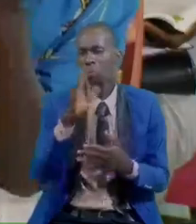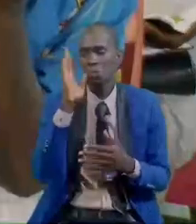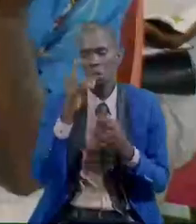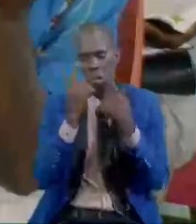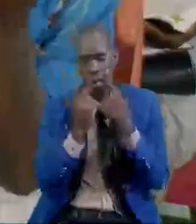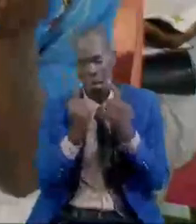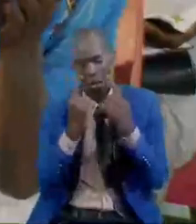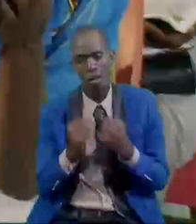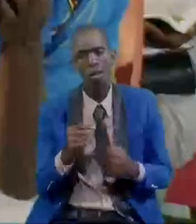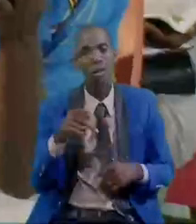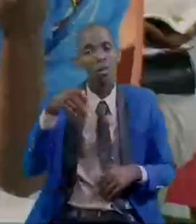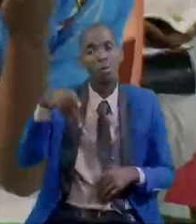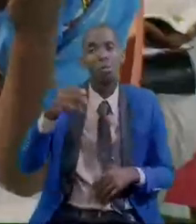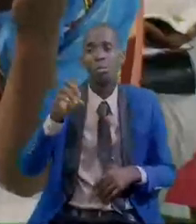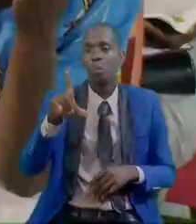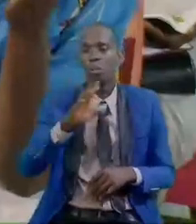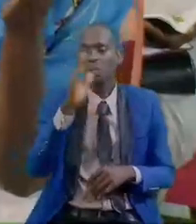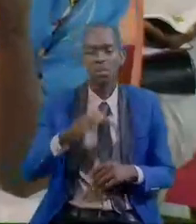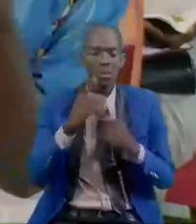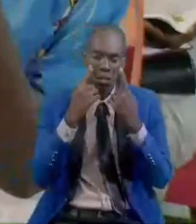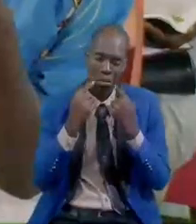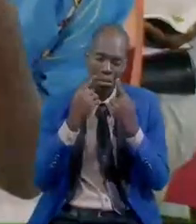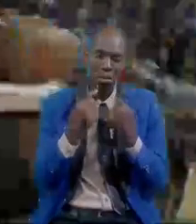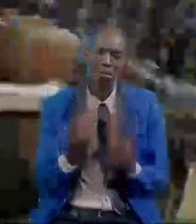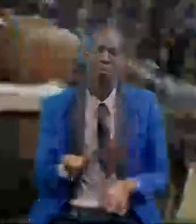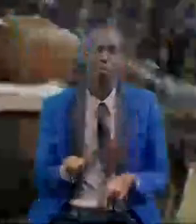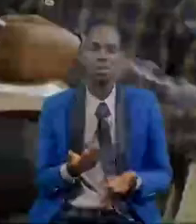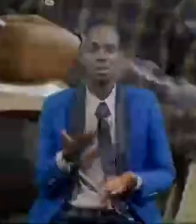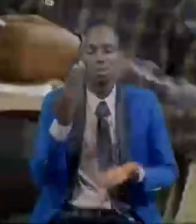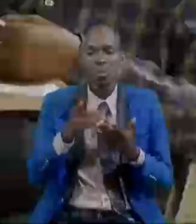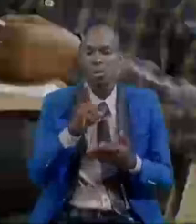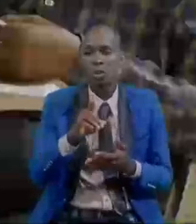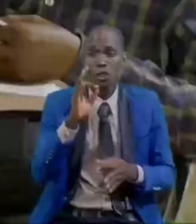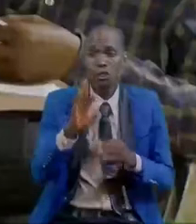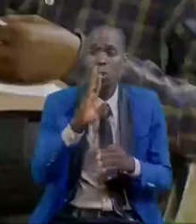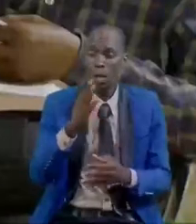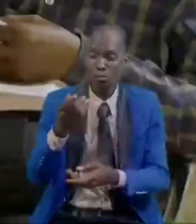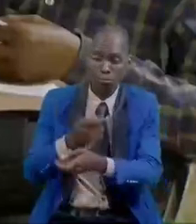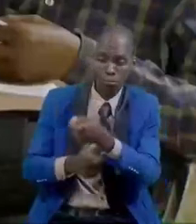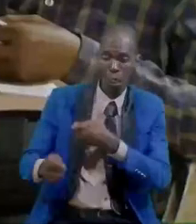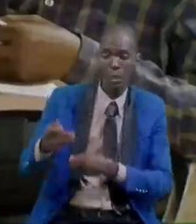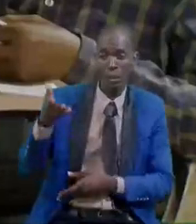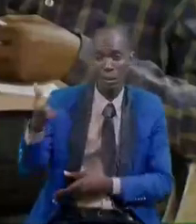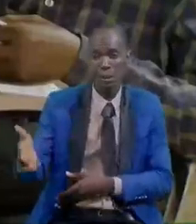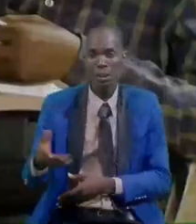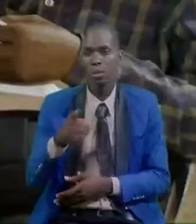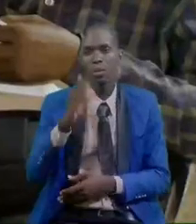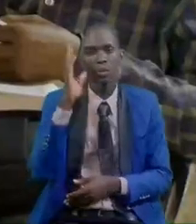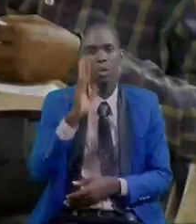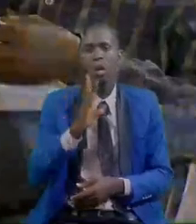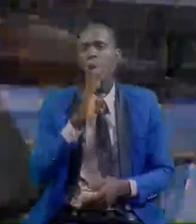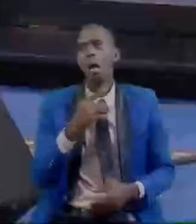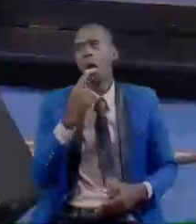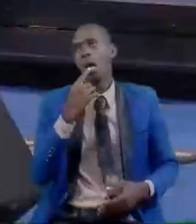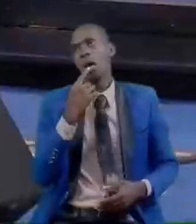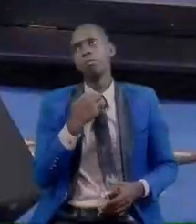pleuré. Tu ne vas plus pleurer. Peut-être que tu vas te regretter. Pourquoi j'ai cru en Christ? Pourquoi est-ce